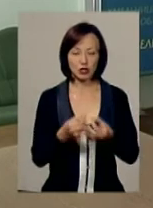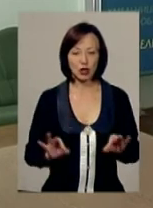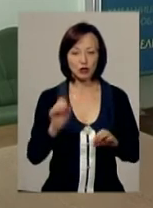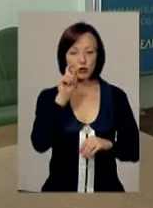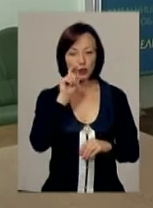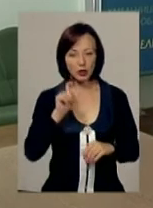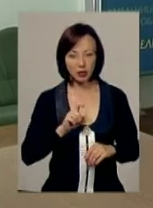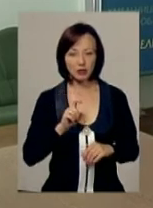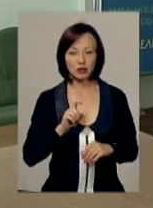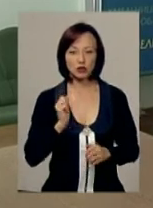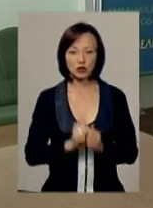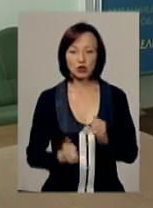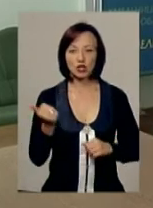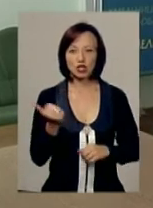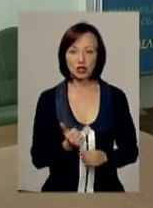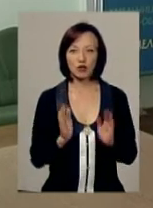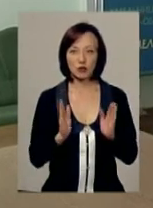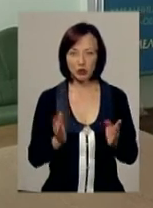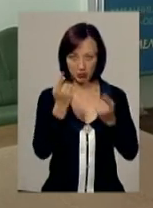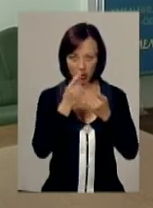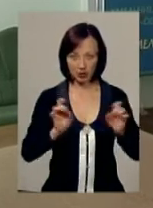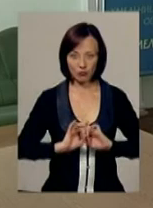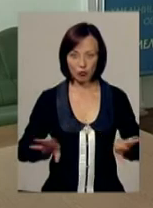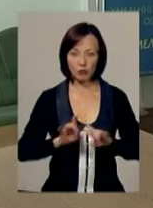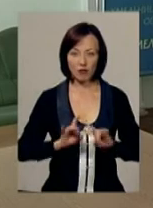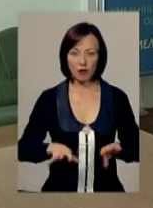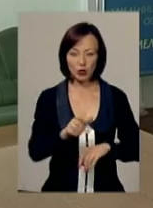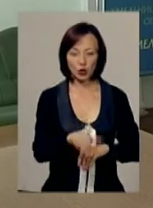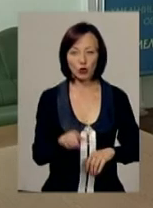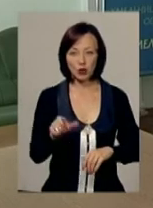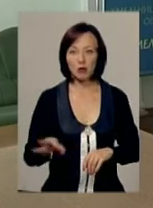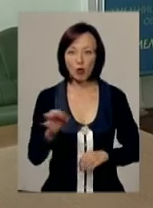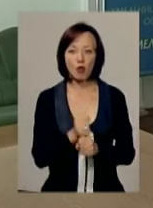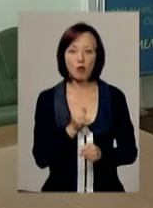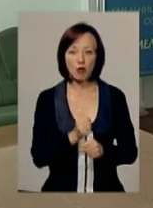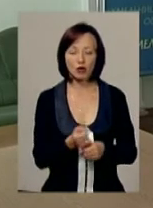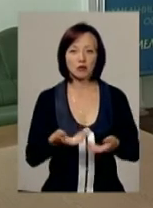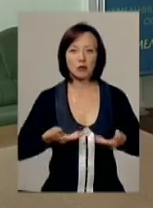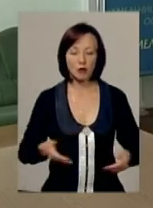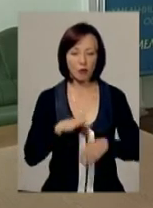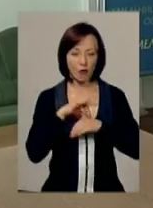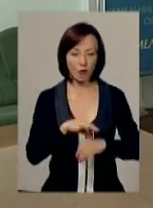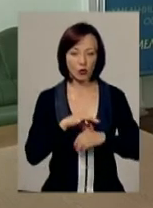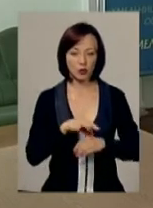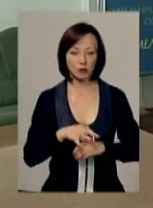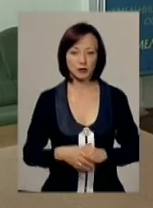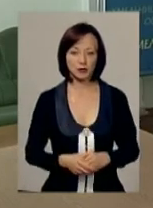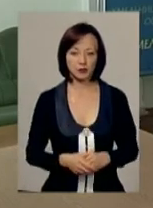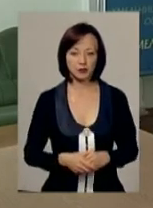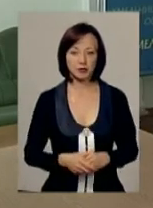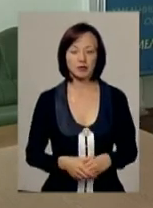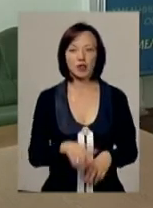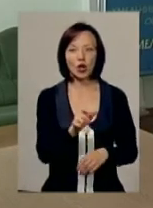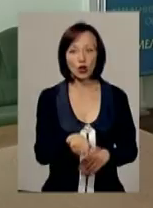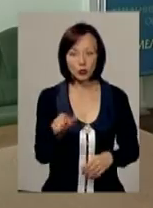держави. Ми щотижнево будемо інформувати наше населення нашого краю про ту роботу, яку ми проводимо. Люди